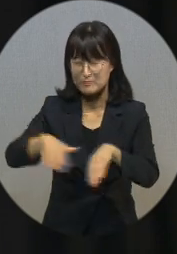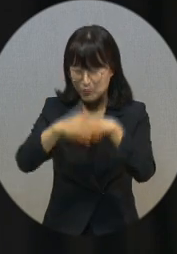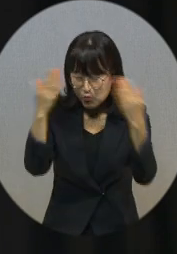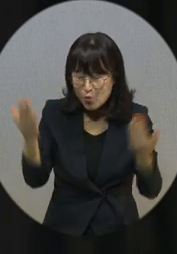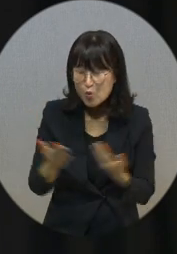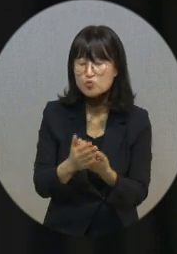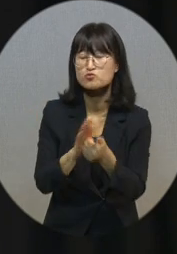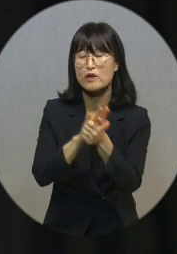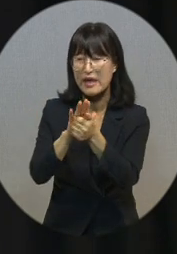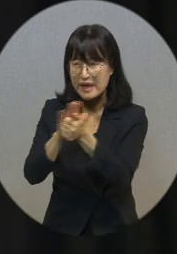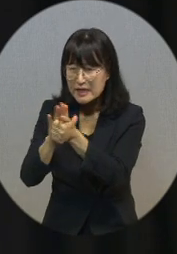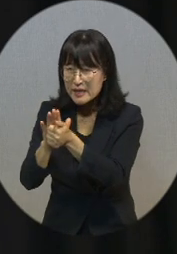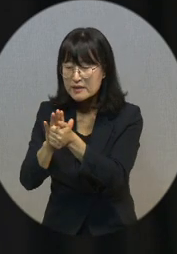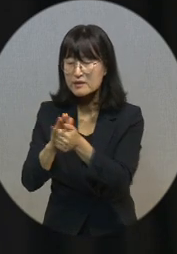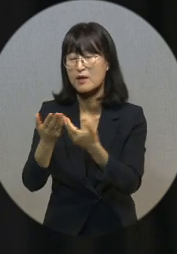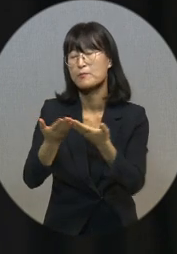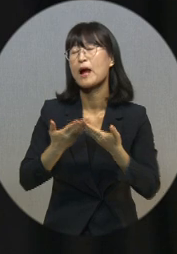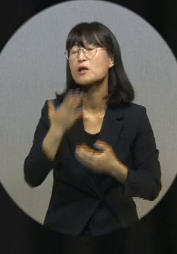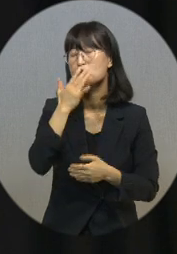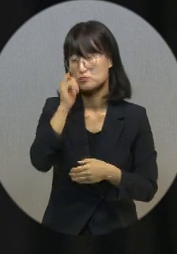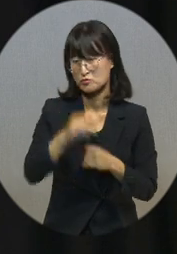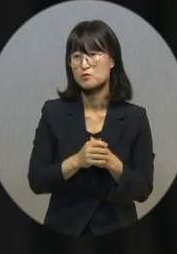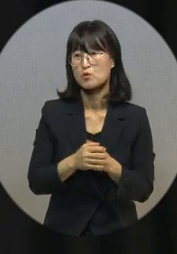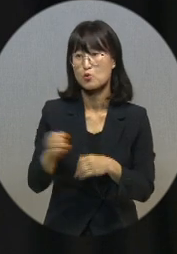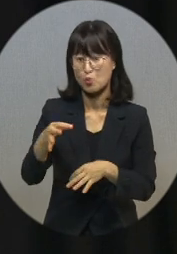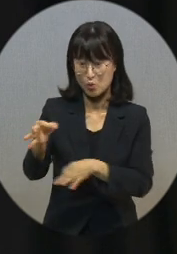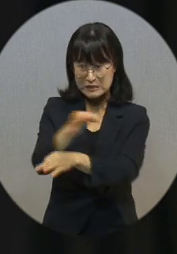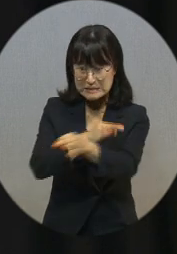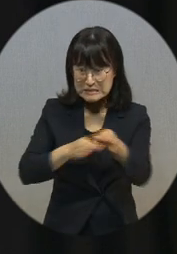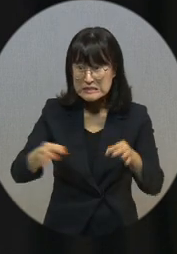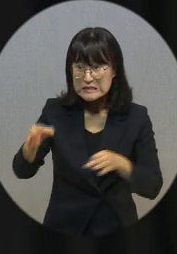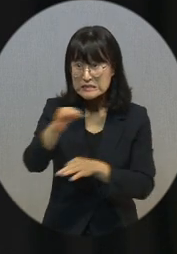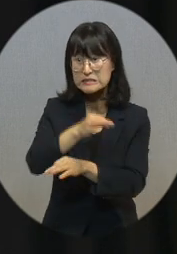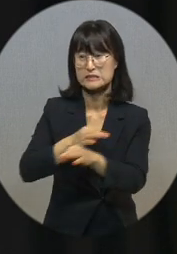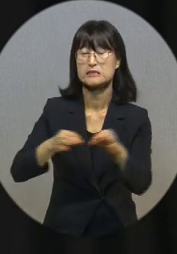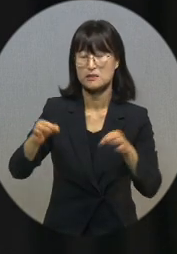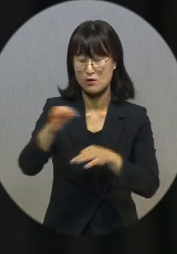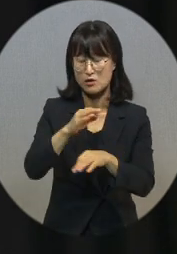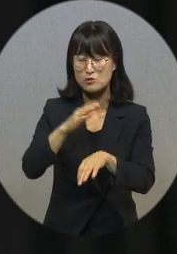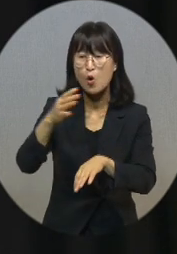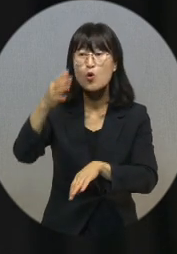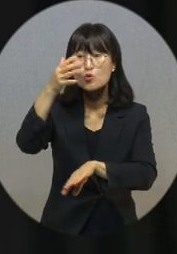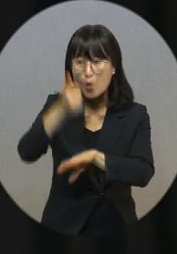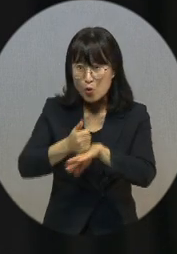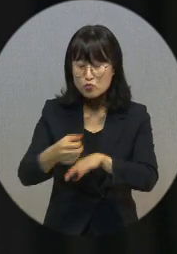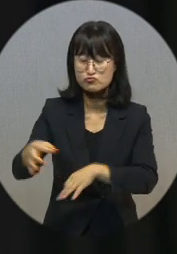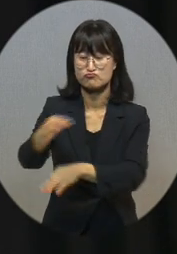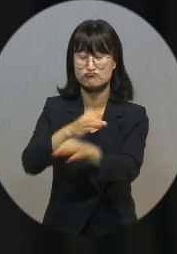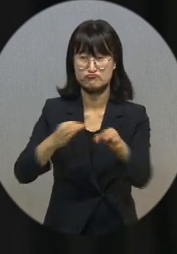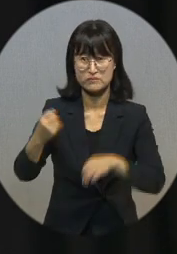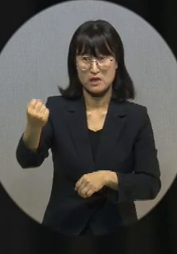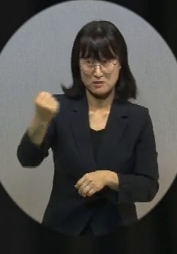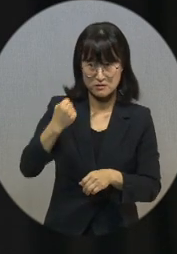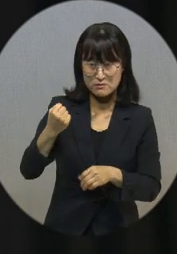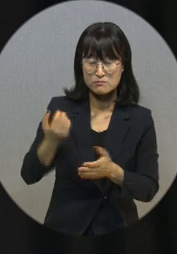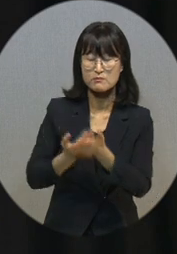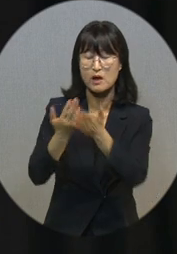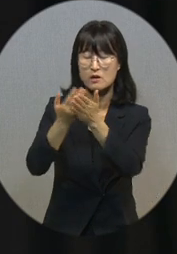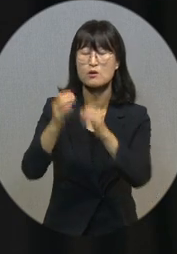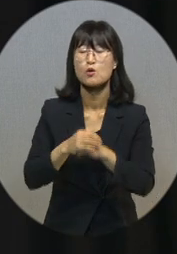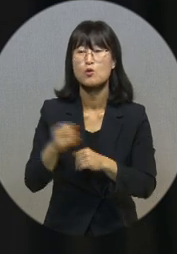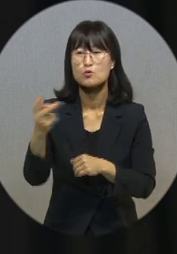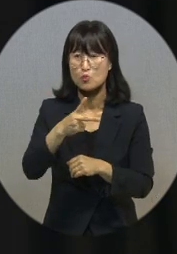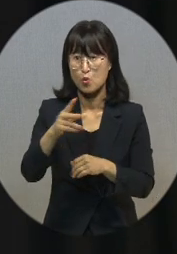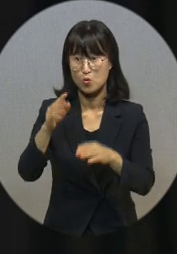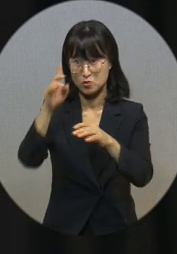이것들이 또 시장 경제가 활성화되면서 네. 국가 경쟁력까지 강화될 수 있는 그런 부분들 그리고 또 공정 급여를 통해서